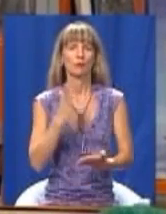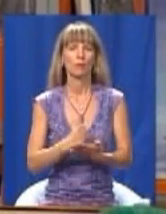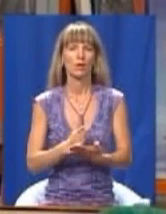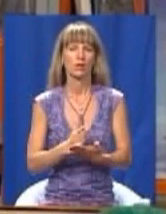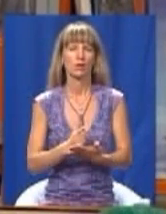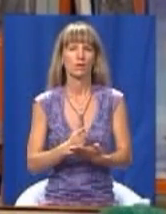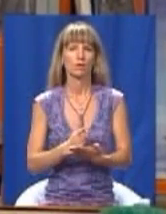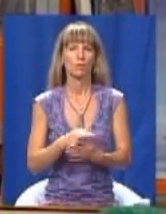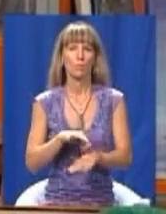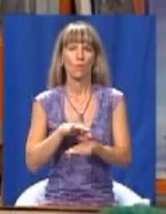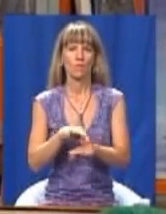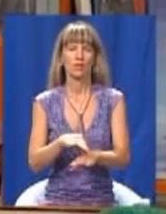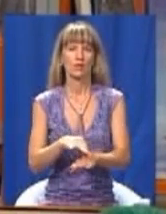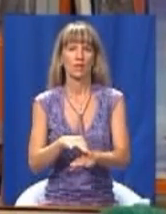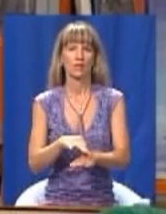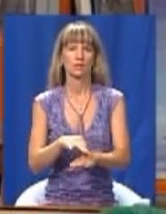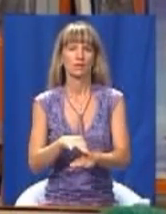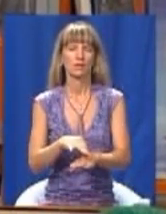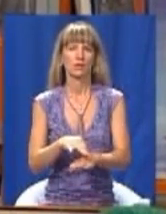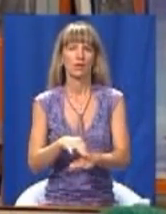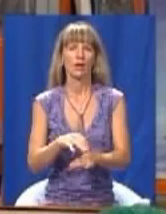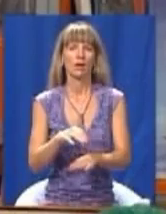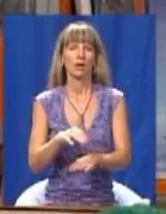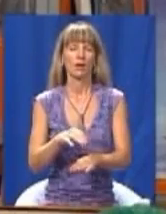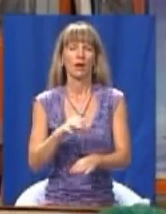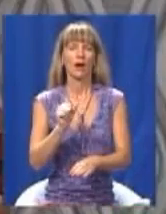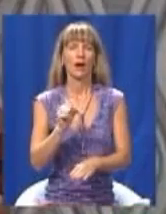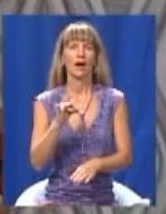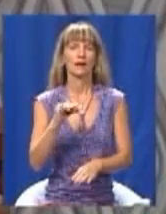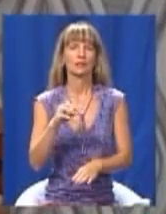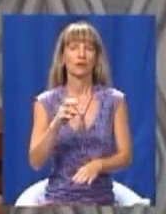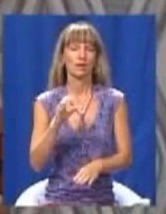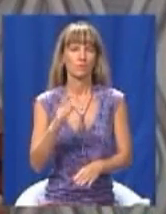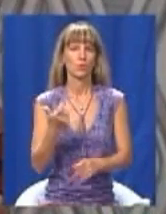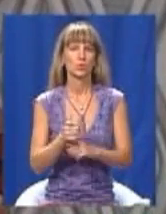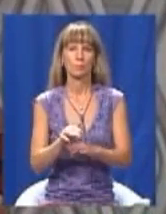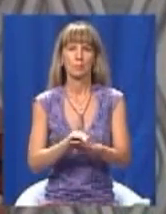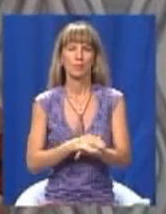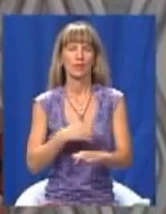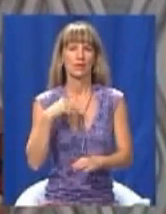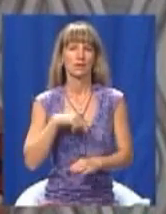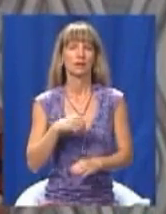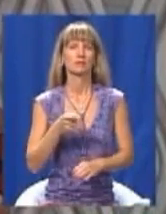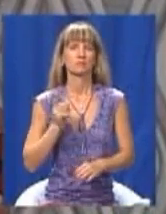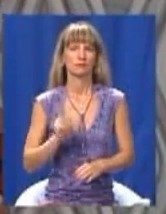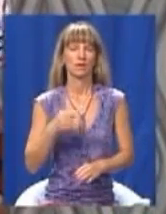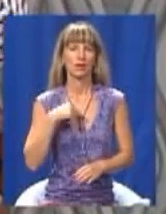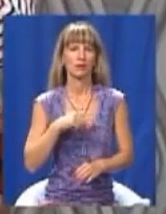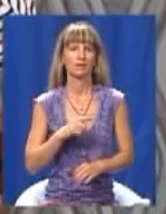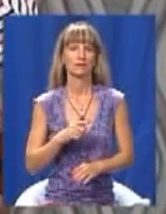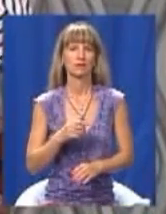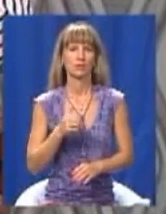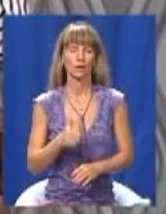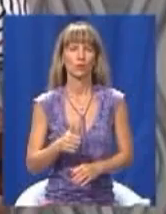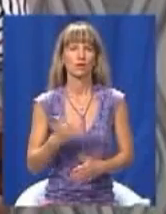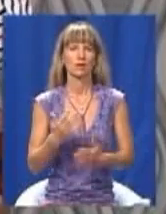манери аристократів, але це дуже милі та добрі створіння. Отакі виявляються котики з характером. Насправді, якщо